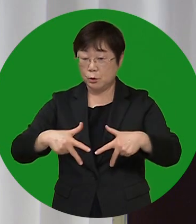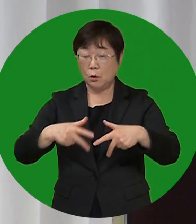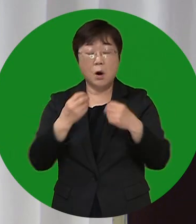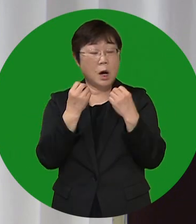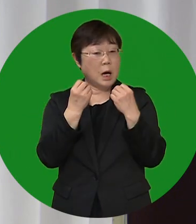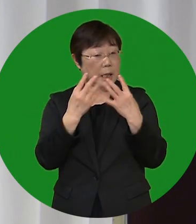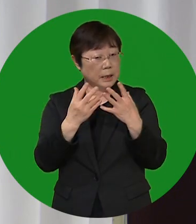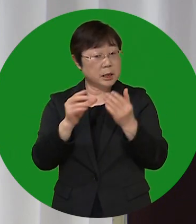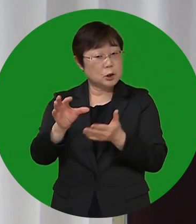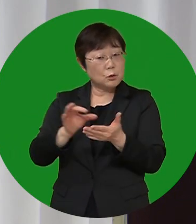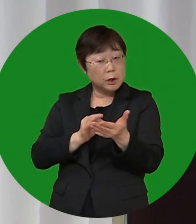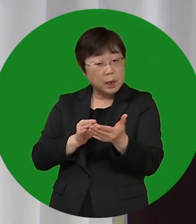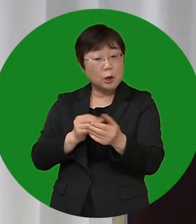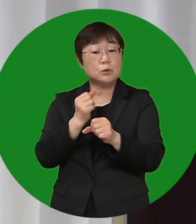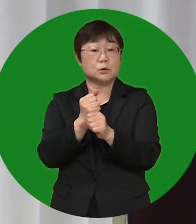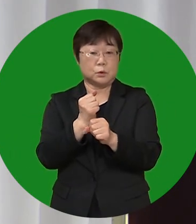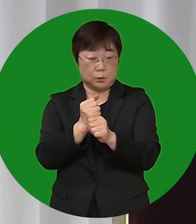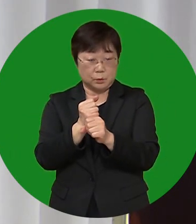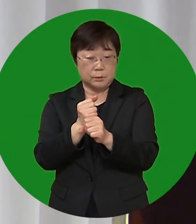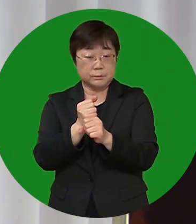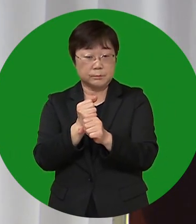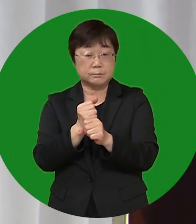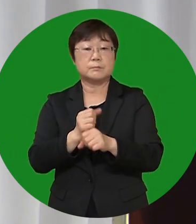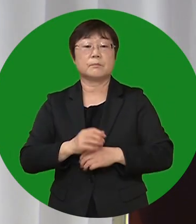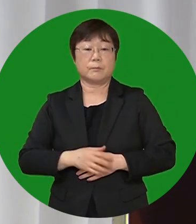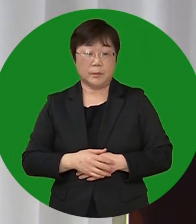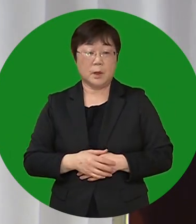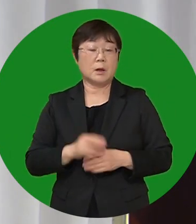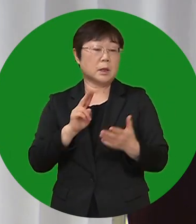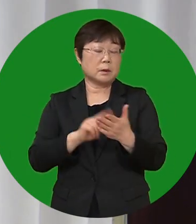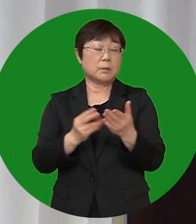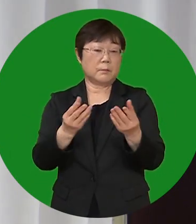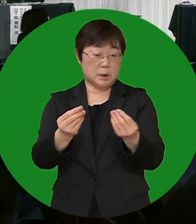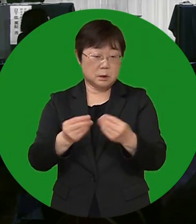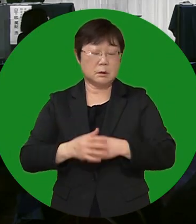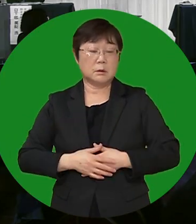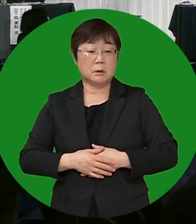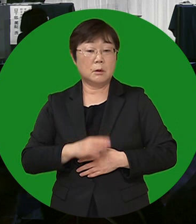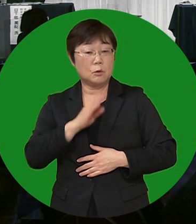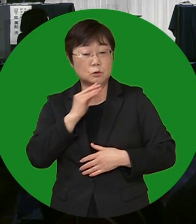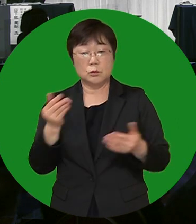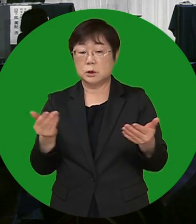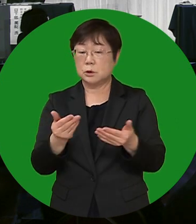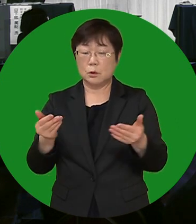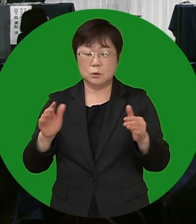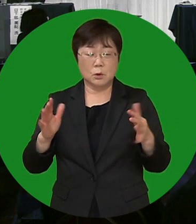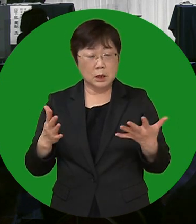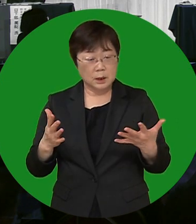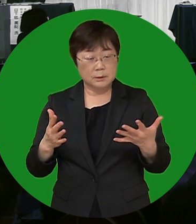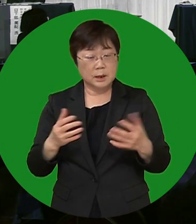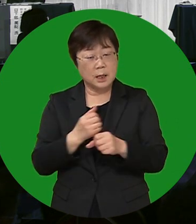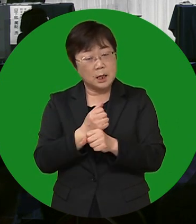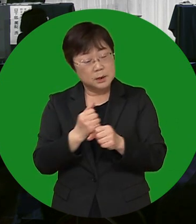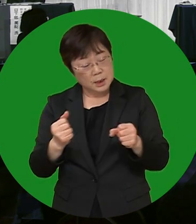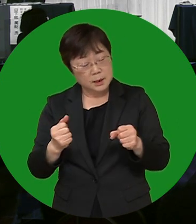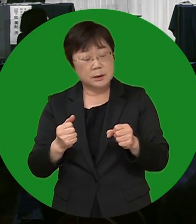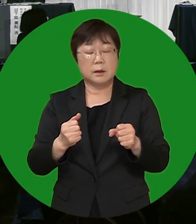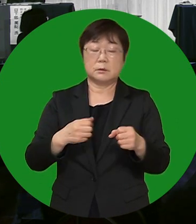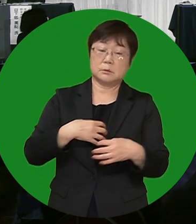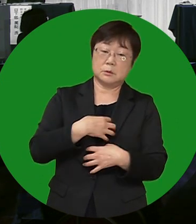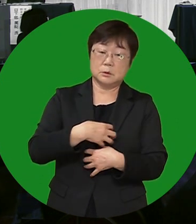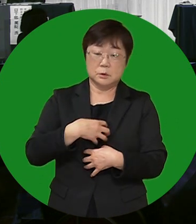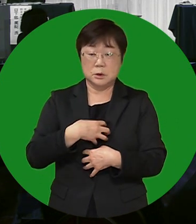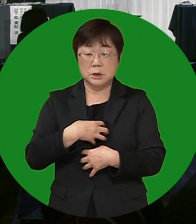仕組み新しい売り上げを作るとしました本当にちもとがない